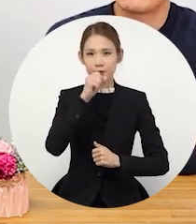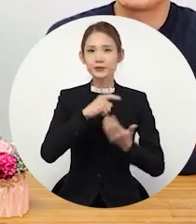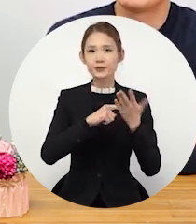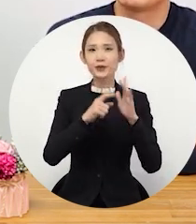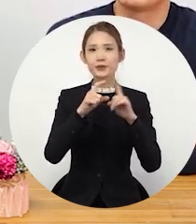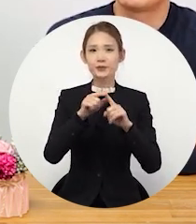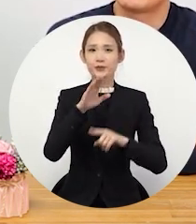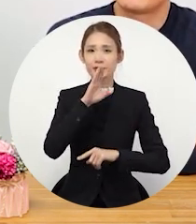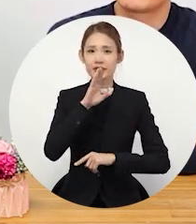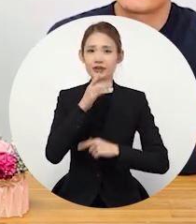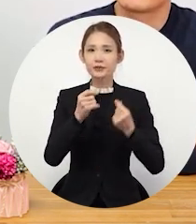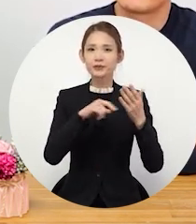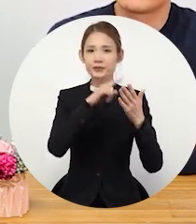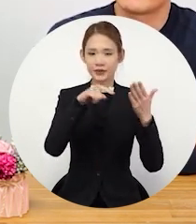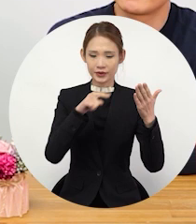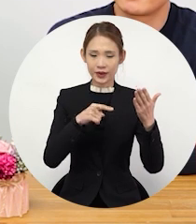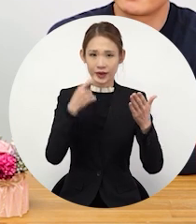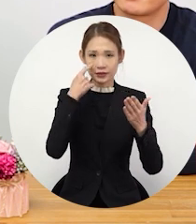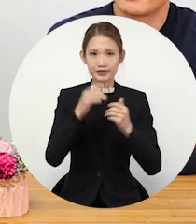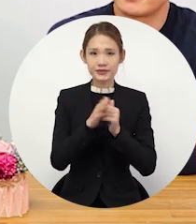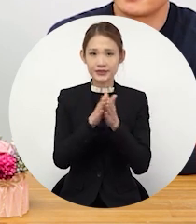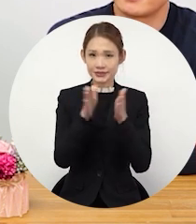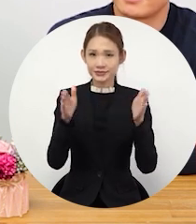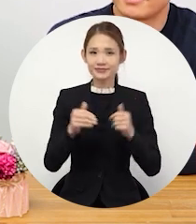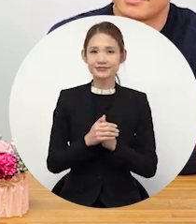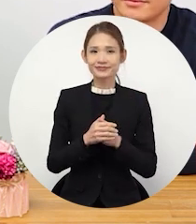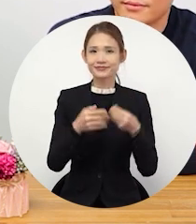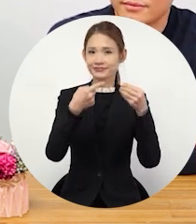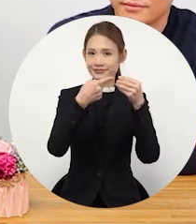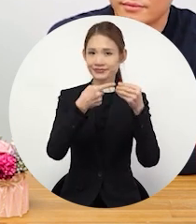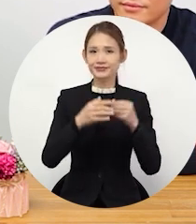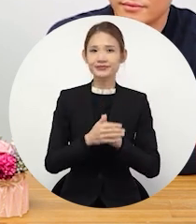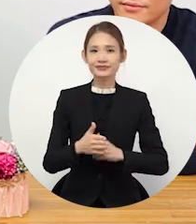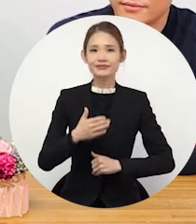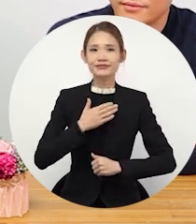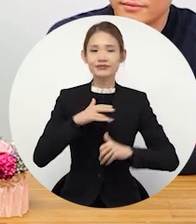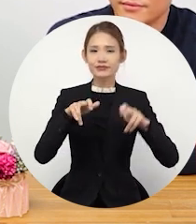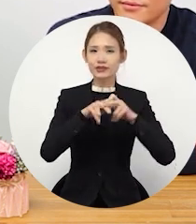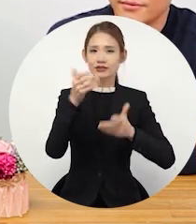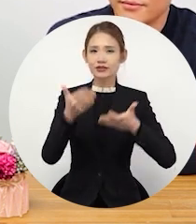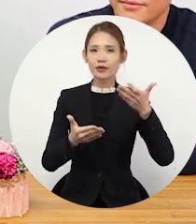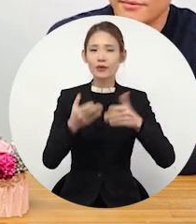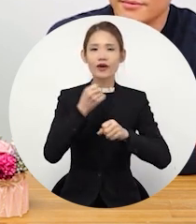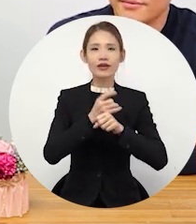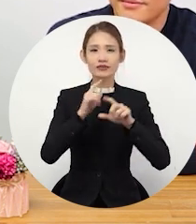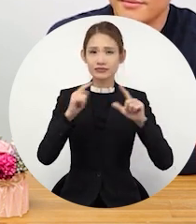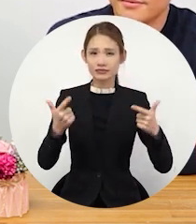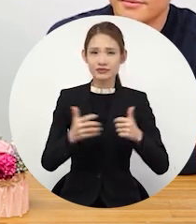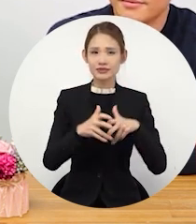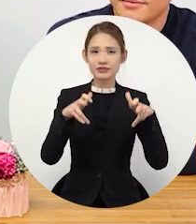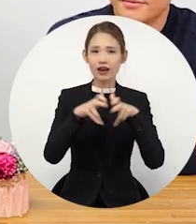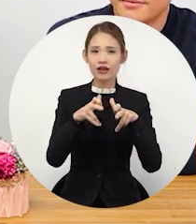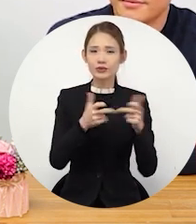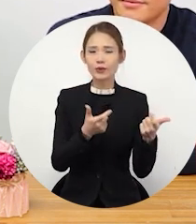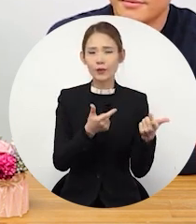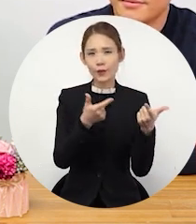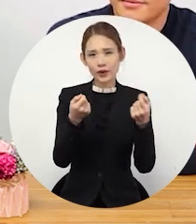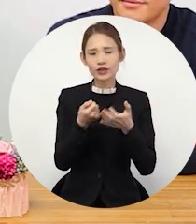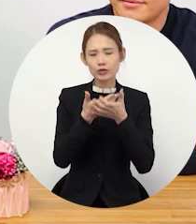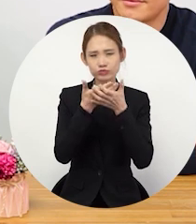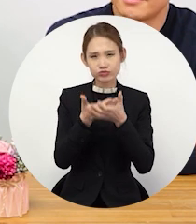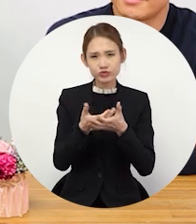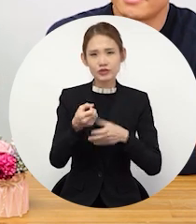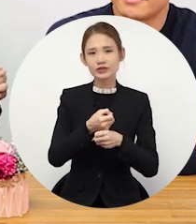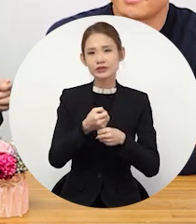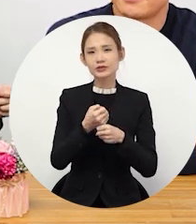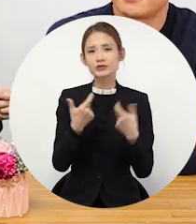올바른 표현이다. 이런 걸 찾아서 해주시면 될 것 같아요. 자, 갑니다. 1번. 나는 장애인 차별 안 해. 장애인들도 이